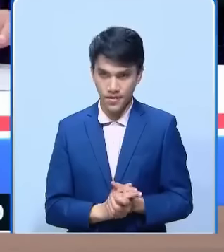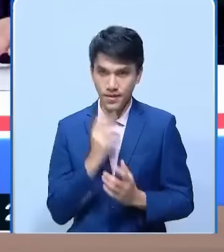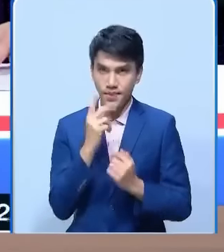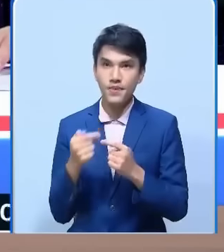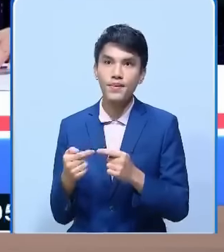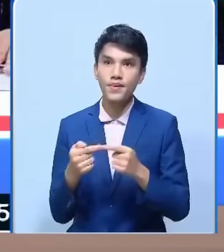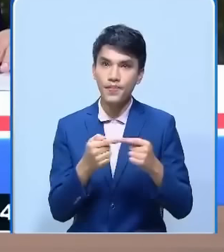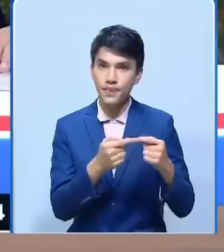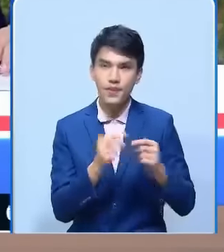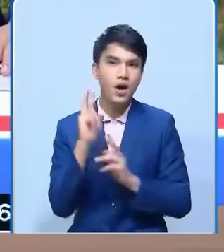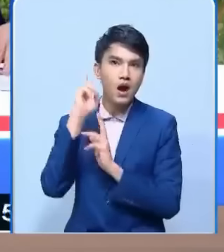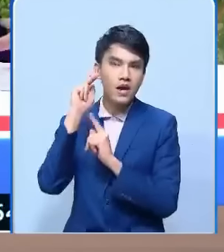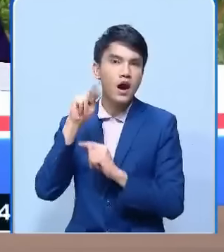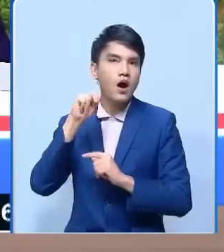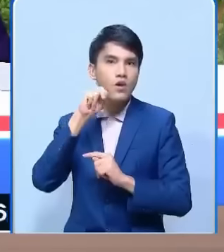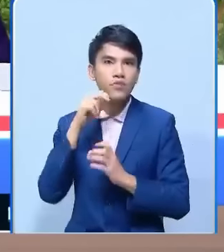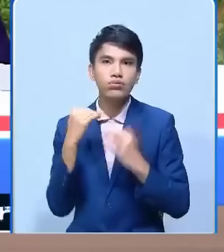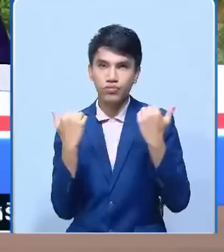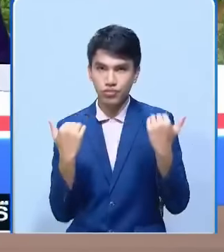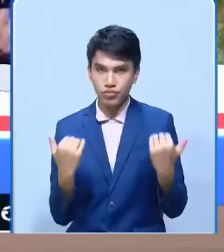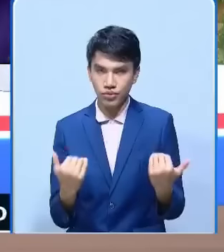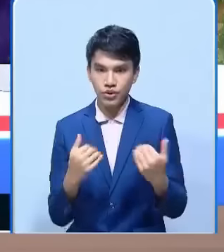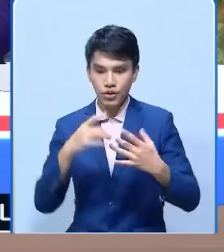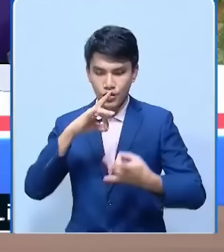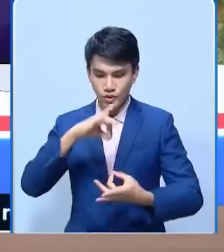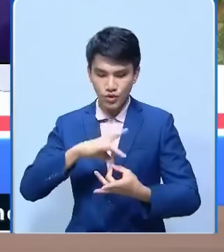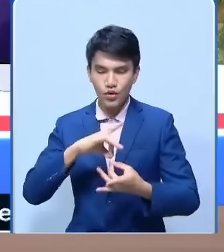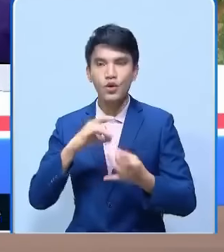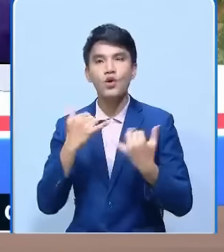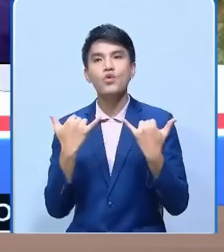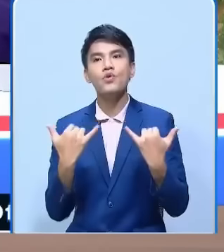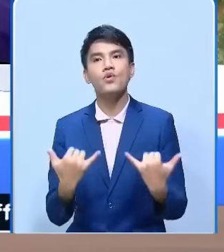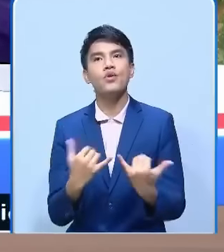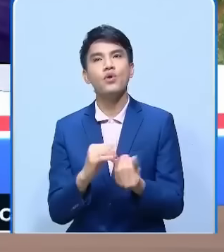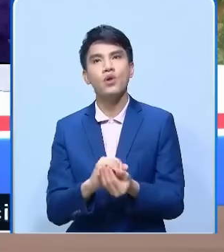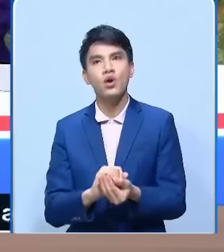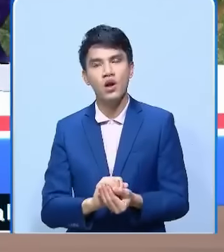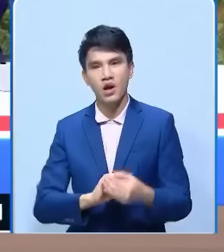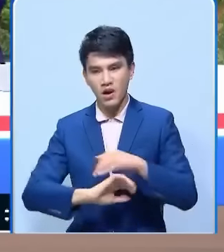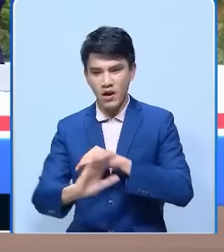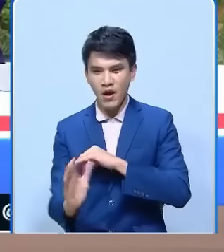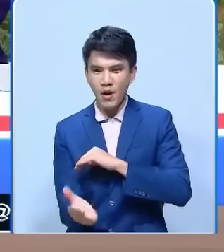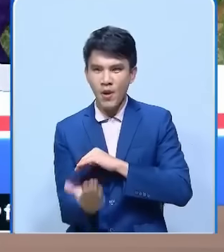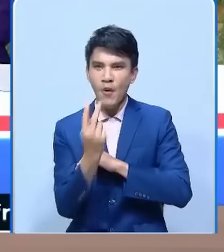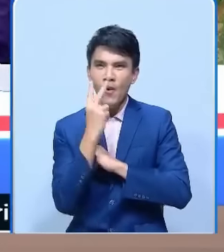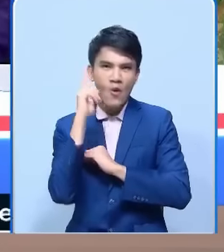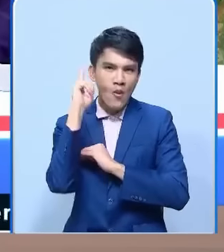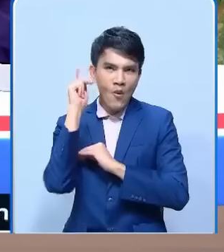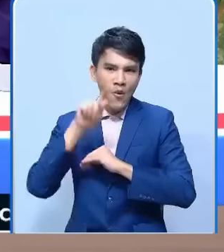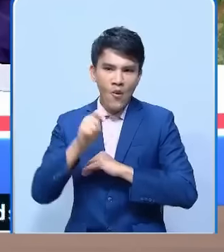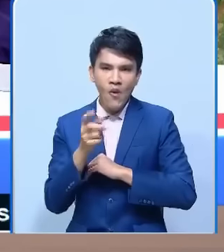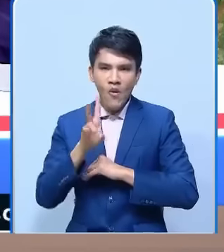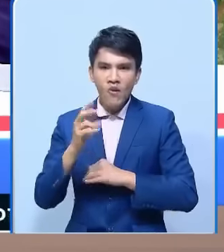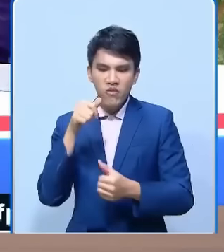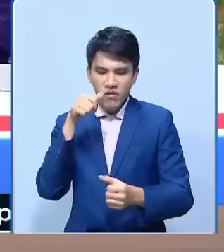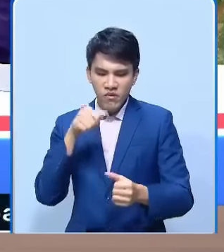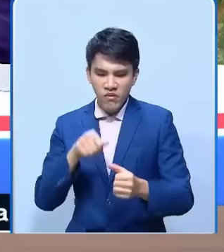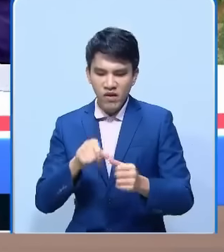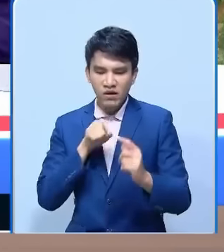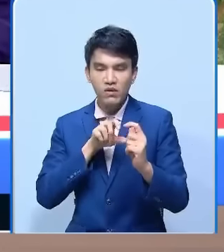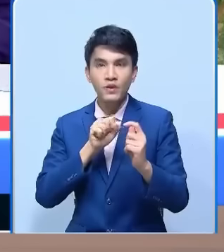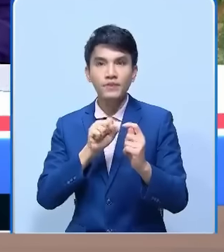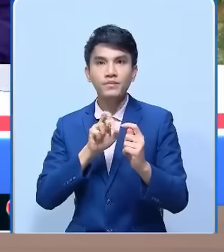ูสถานการณ์น้ำว่ากันยาวๆสุโขทัยตอนนี้ก็ยังไม่คลี่คลายเพราะเมื่อเช้าเข้าสนามข่าวเจ็ดสีเนี่ย ค ุณสิรันพรอยู่ที่สวรรค์เคโล